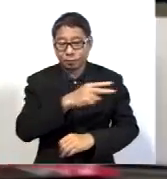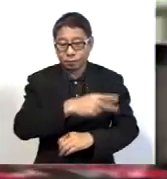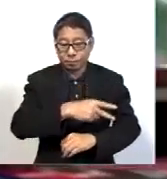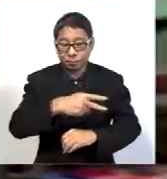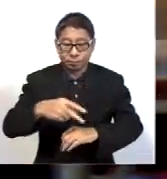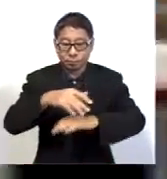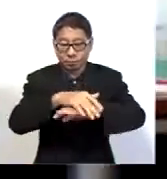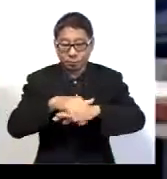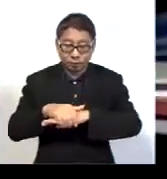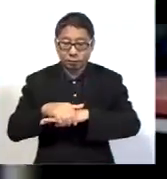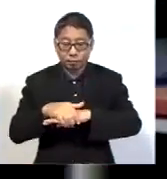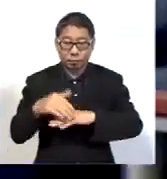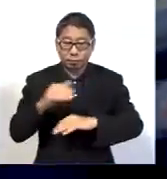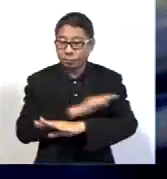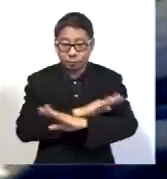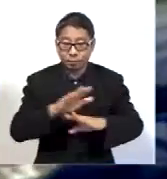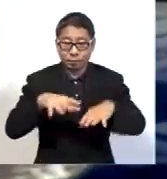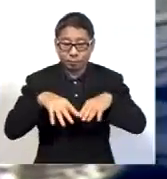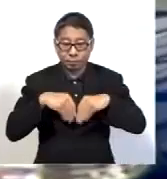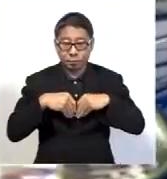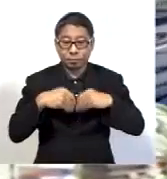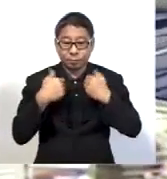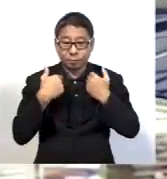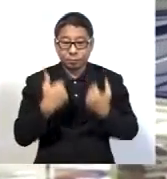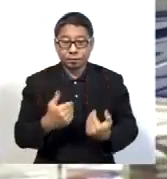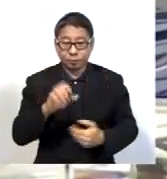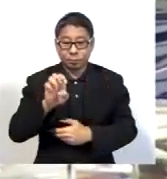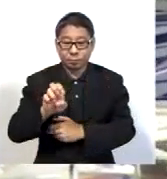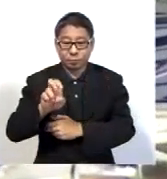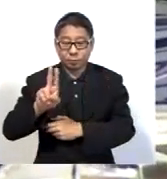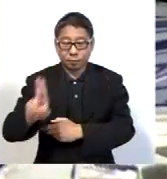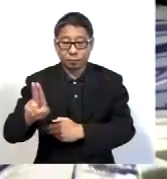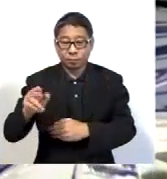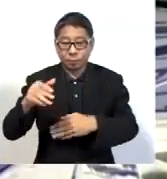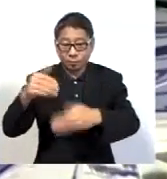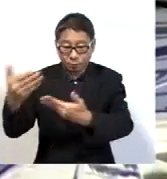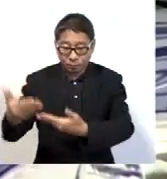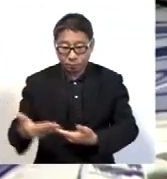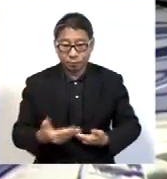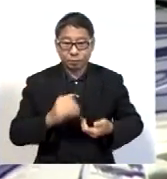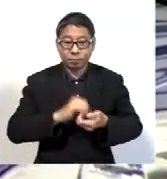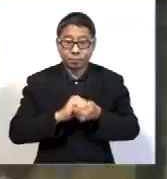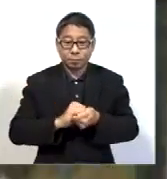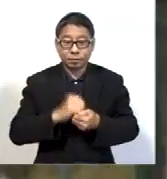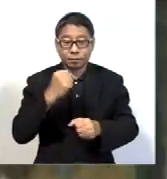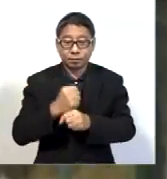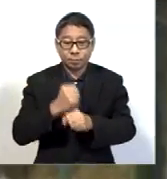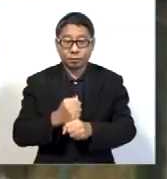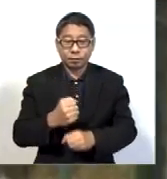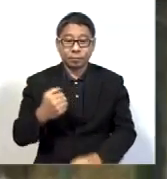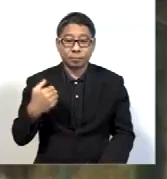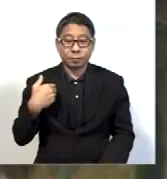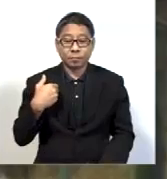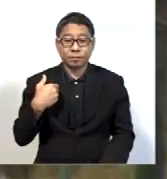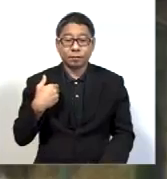ได้เข้าร่วมในการใช้มาตรการปิดชายแดนในครั้งนี้แม้ EU จะมีการเชิญให้เข้าร่วมในการดำเนินการดังกล่าวก็ตาม